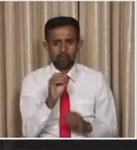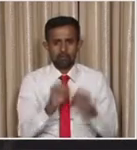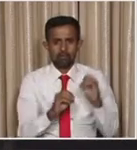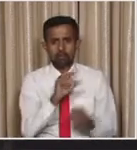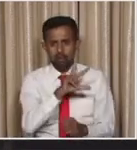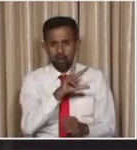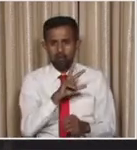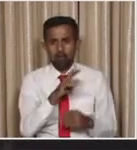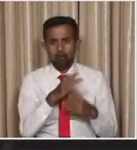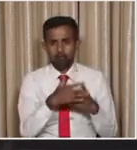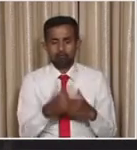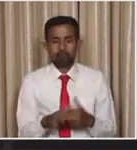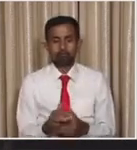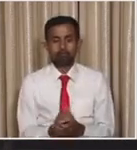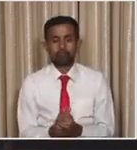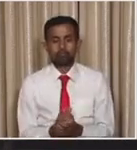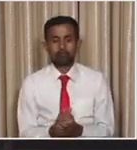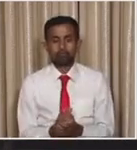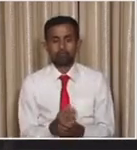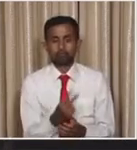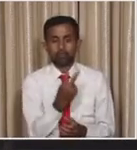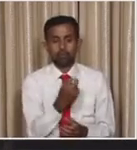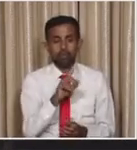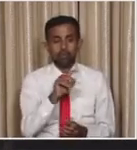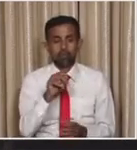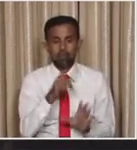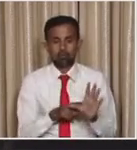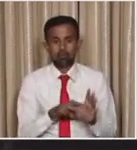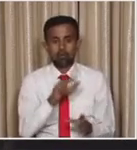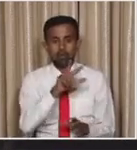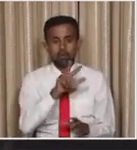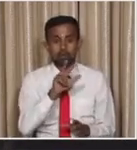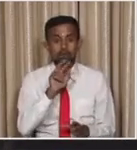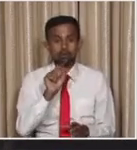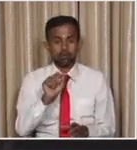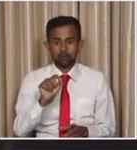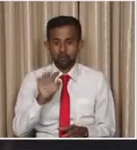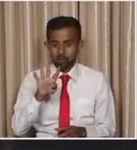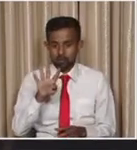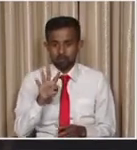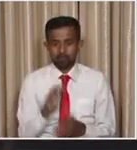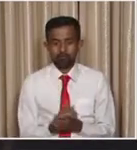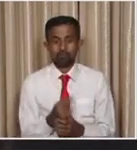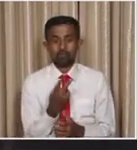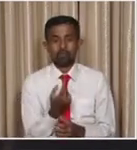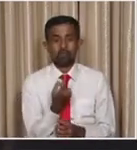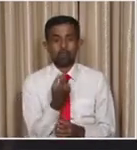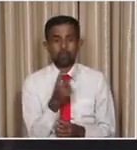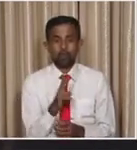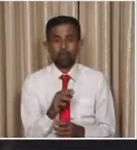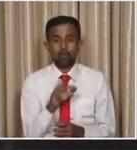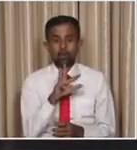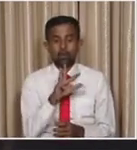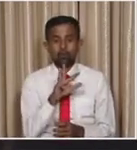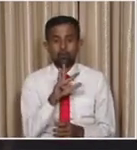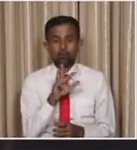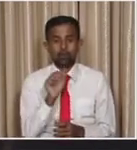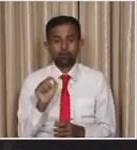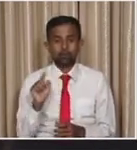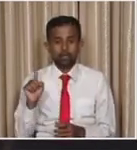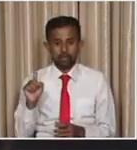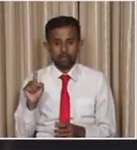අපේ සංවර්ධන වේගය. 2011 වෙනකොට 8.4%ට ගියා. 2012 වෙනකොට 9.1%ට ගියා.